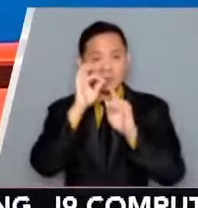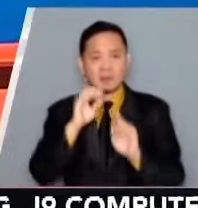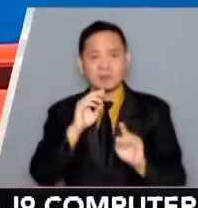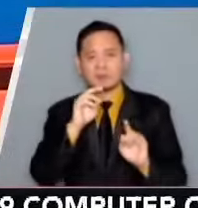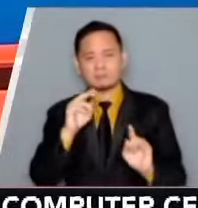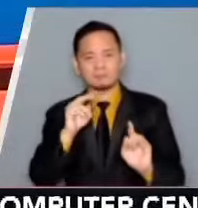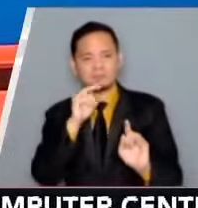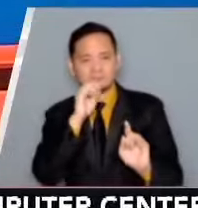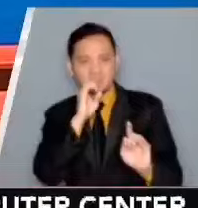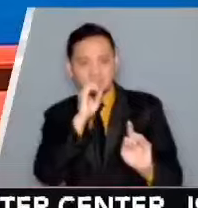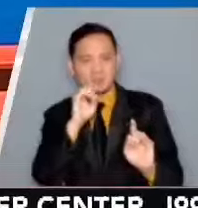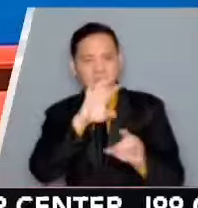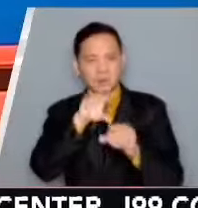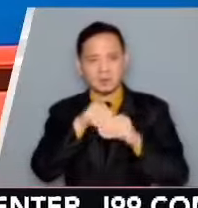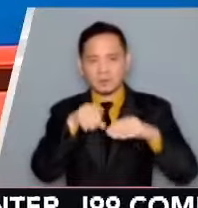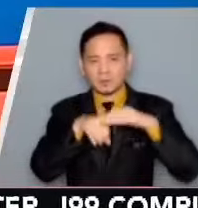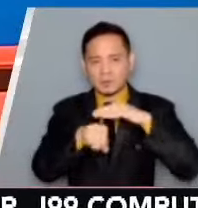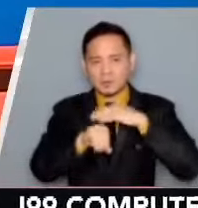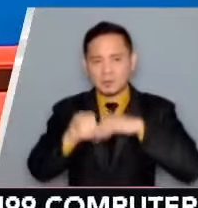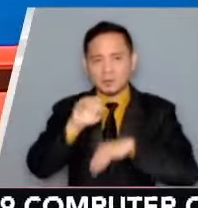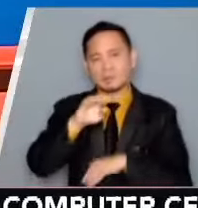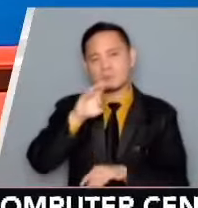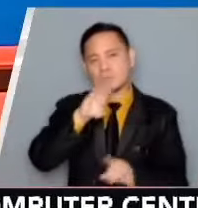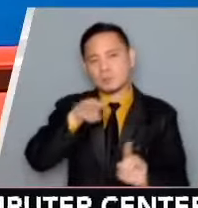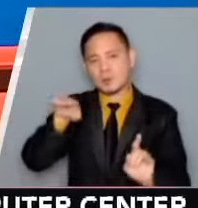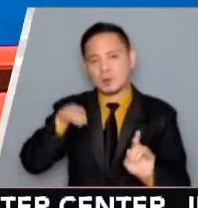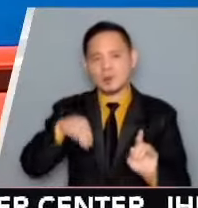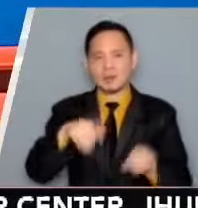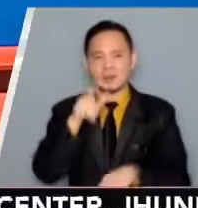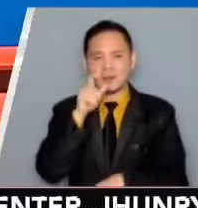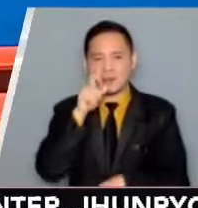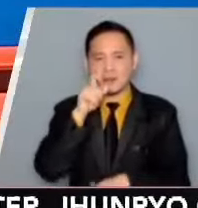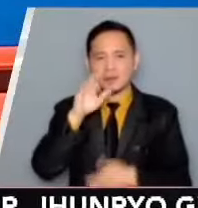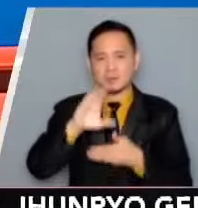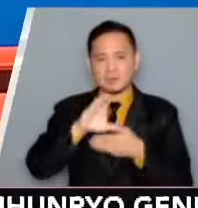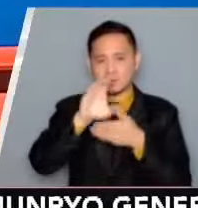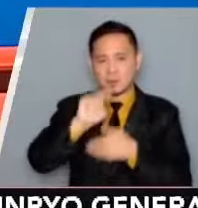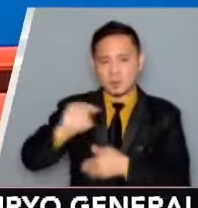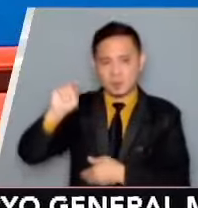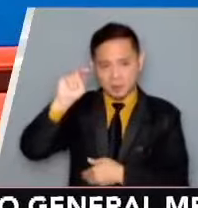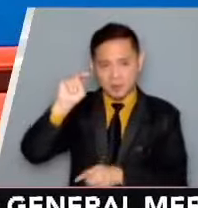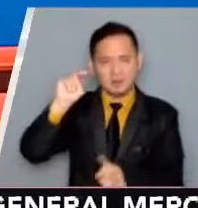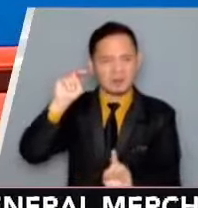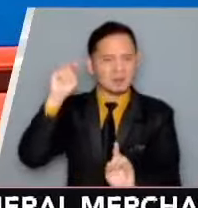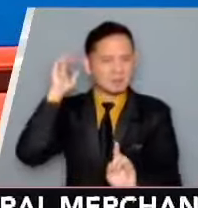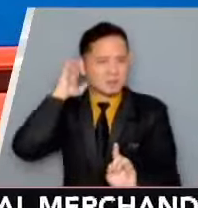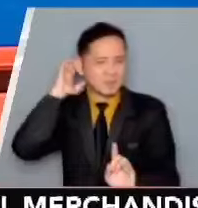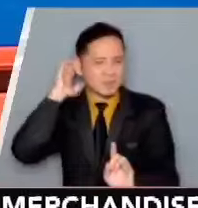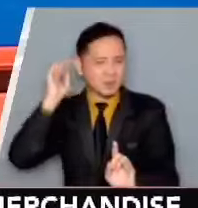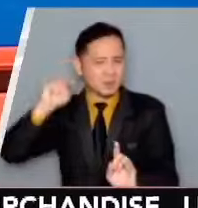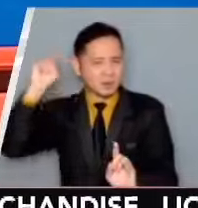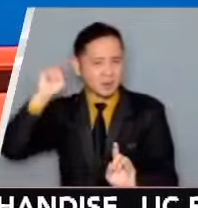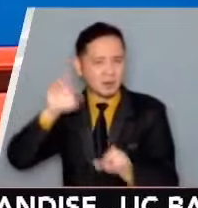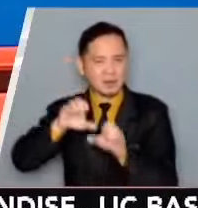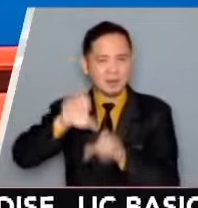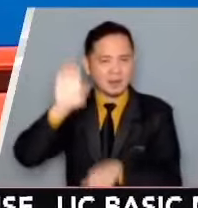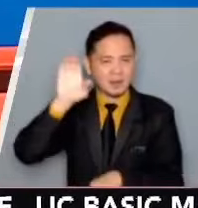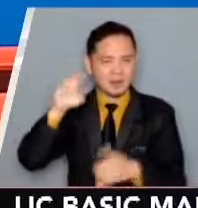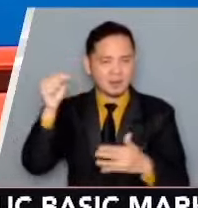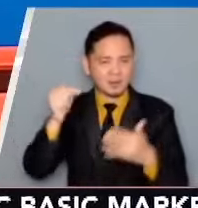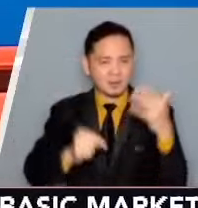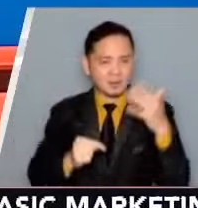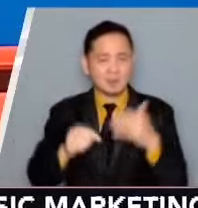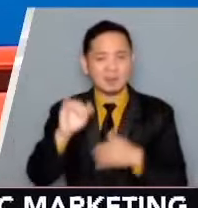Siquijor, ang Bohol, ang Leyte, ang Zamboanga del Norte, Northern Mindanao, pati na rin po ang Caraga Region. Base po yan sa